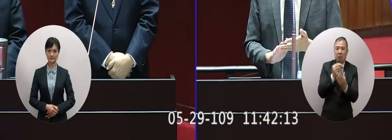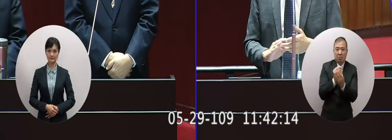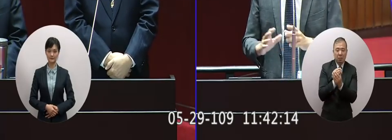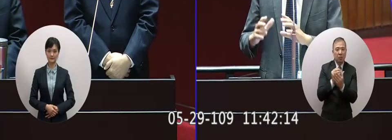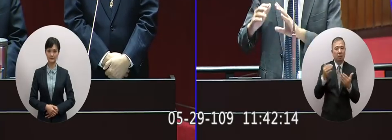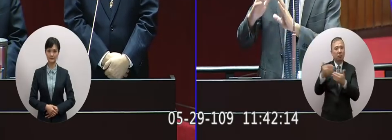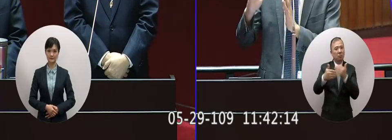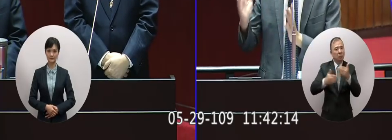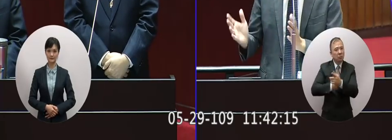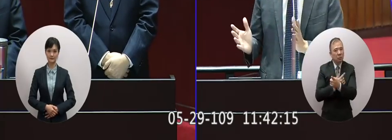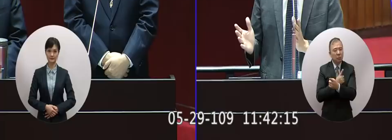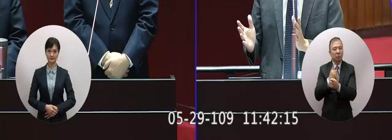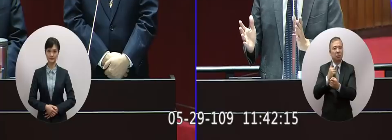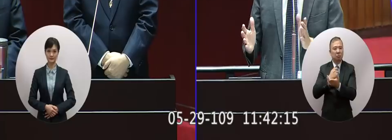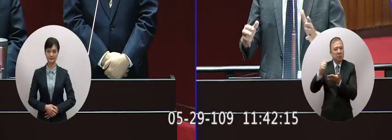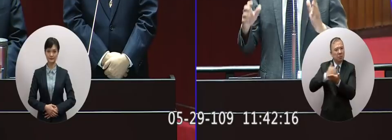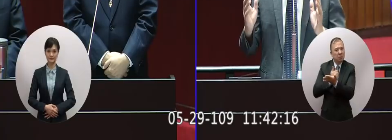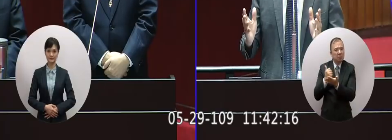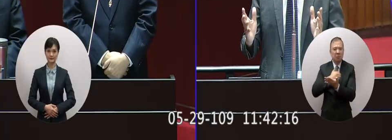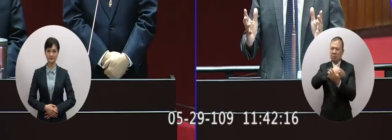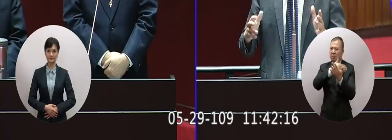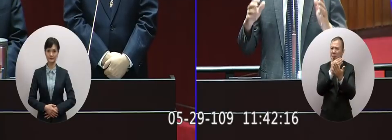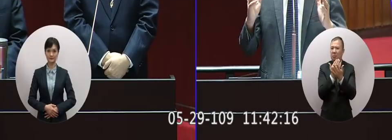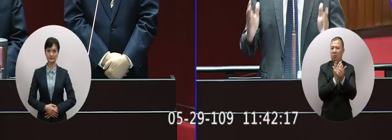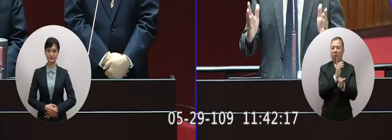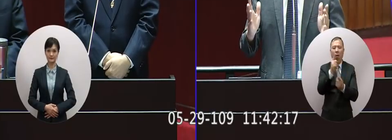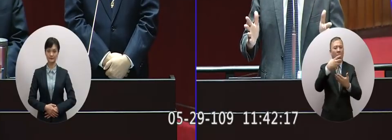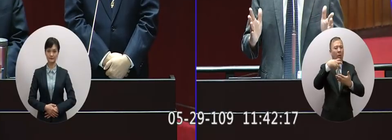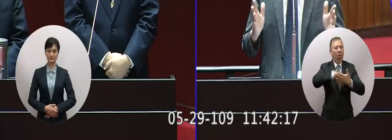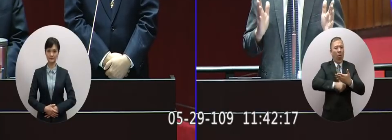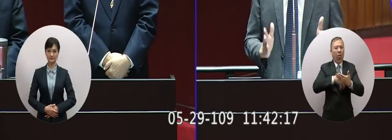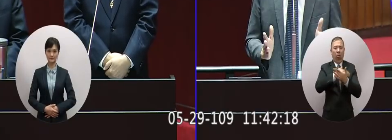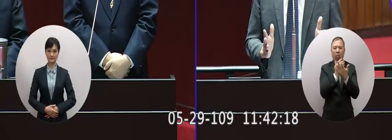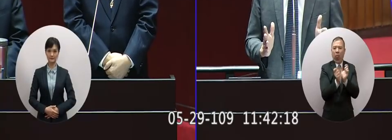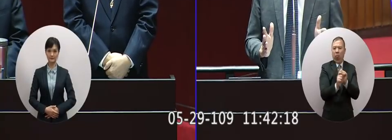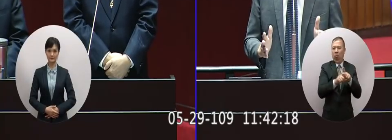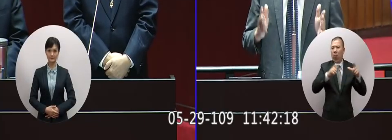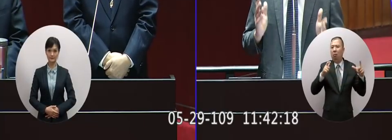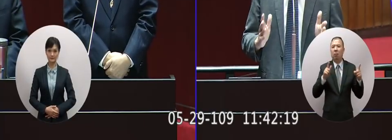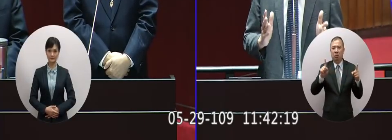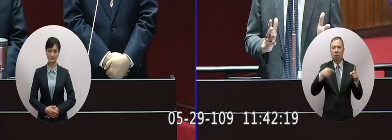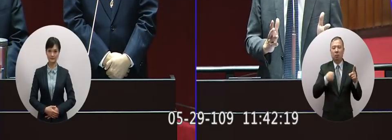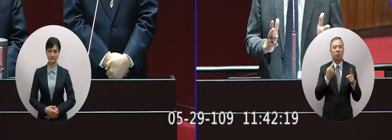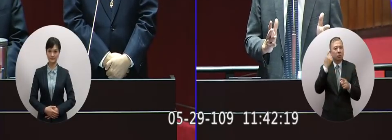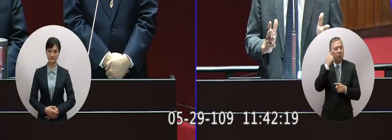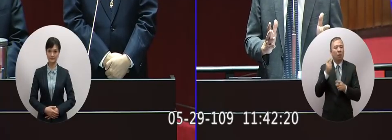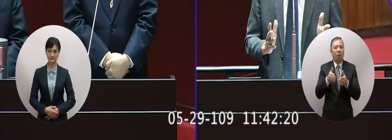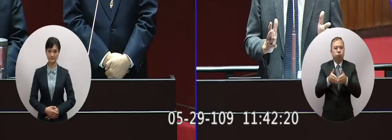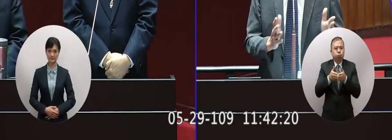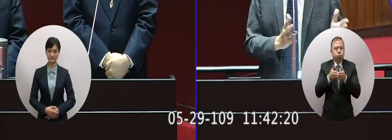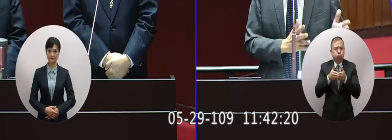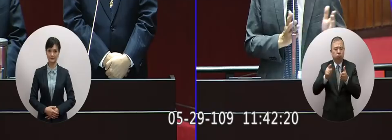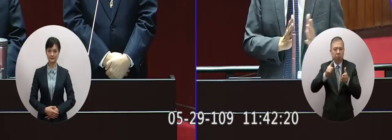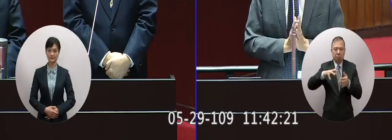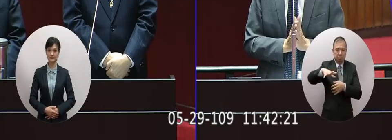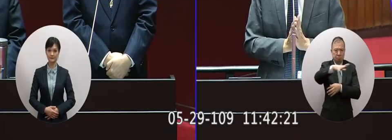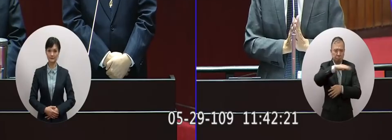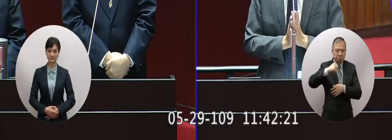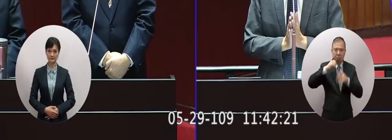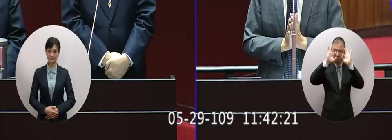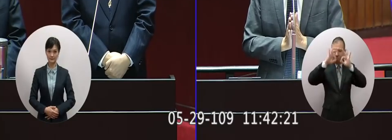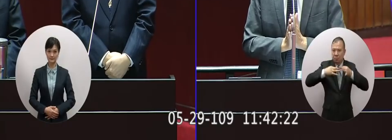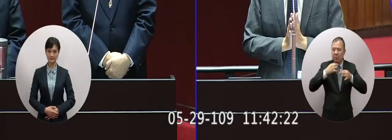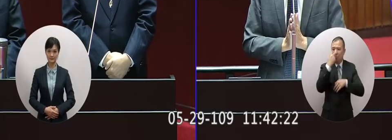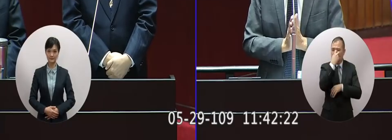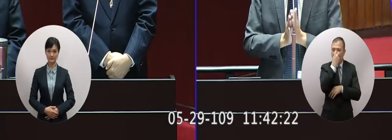有文教交流，就是它那个层面很大，所以这个地方要是要做很好的一个总体评估，我想我们在附带决议里面也有谈，